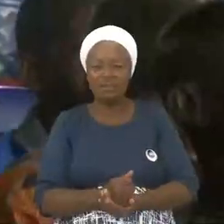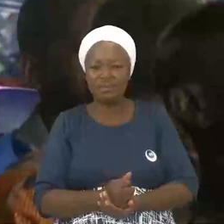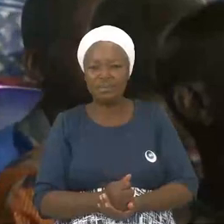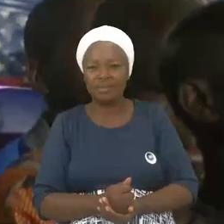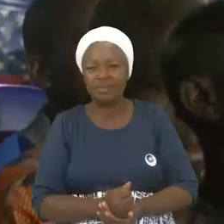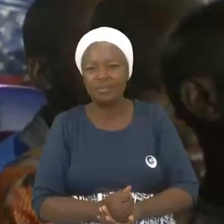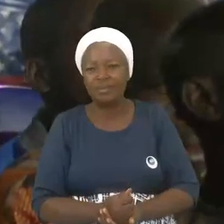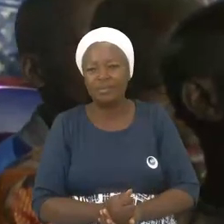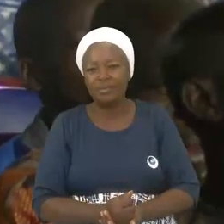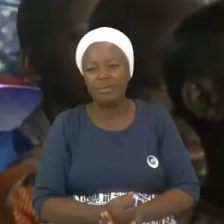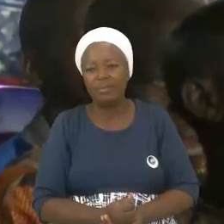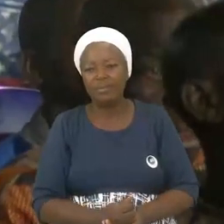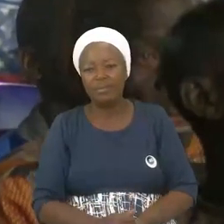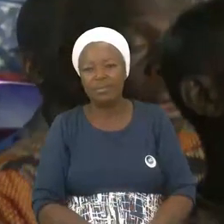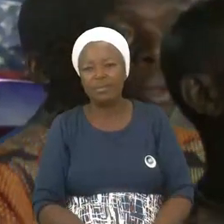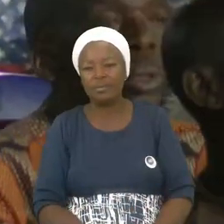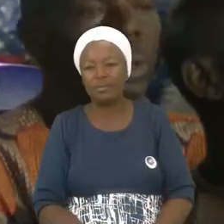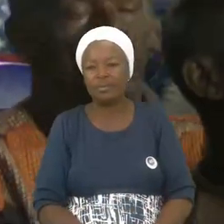Jésus. Amen.